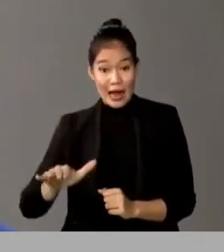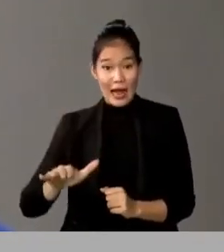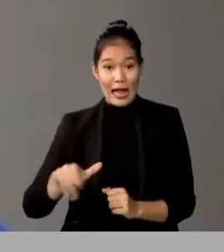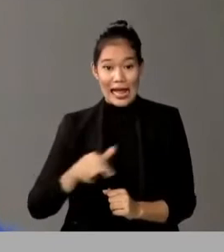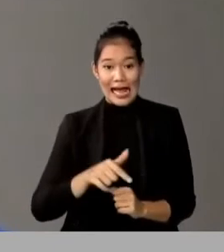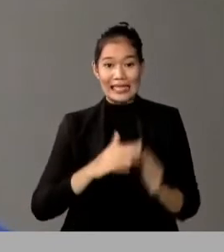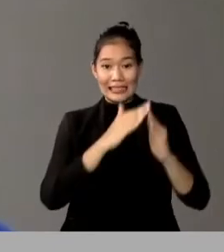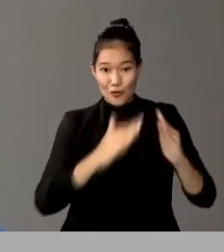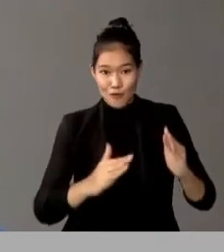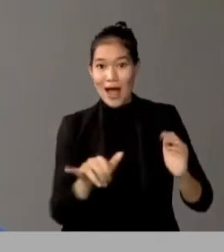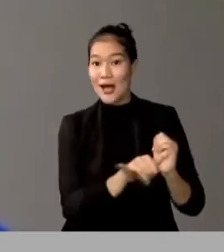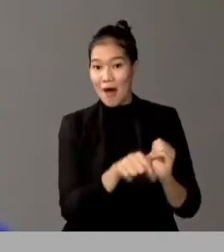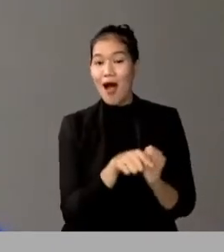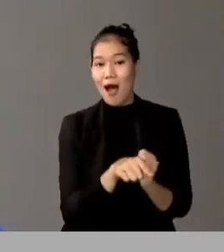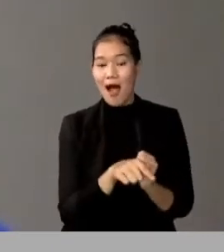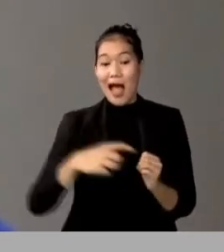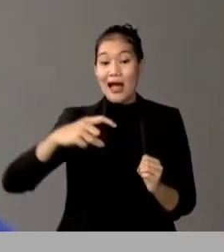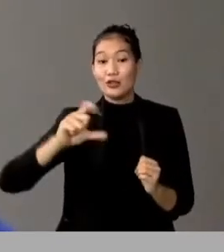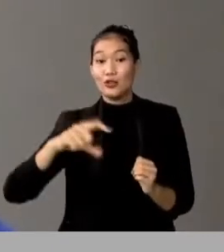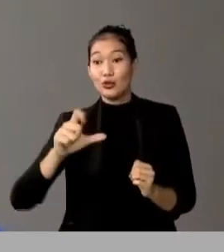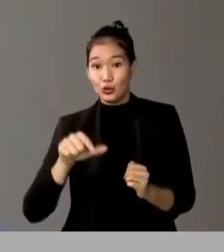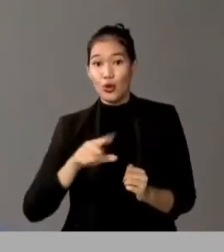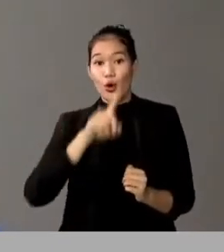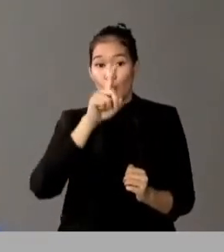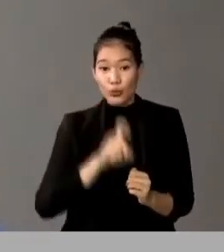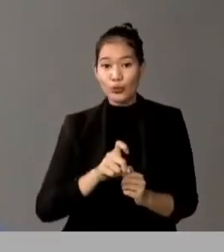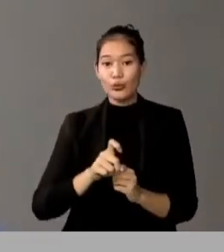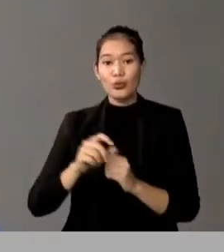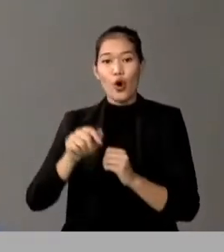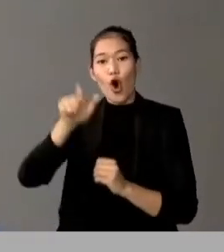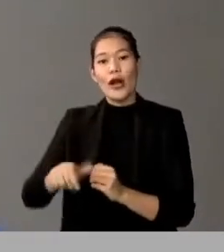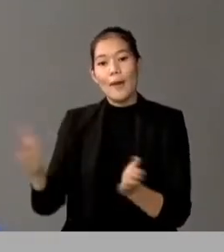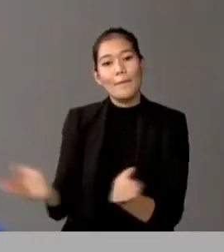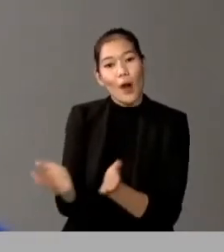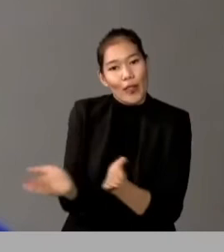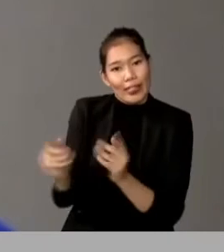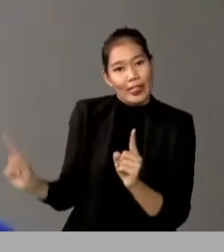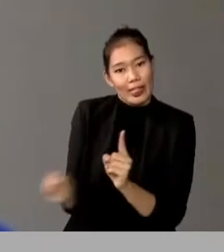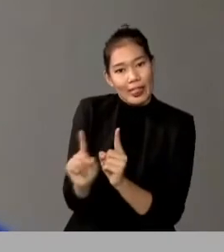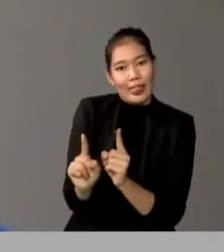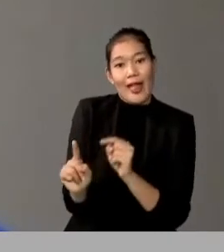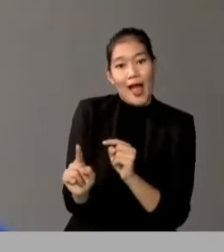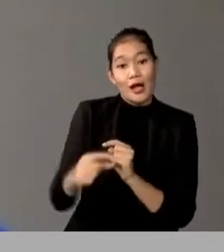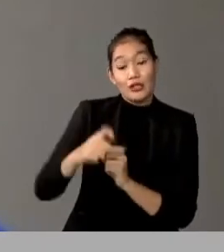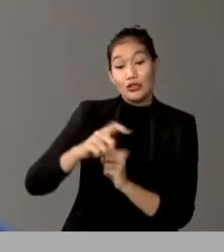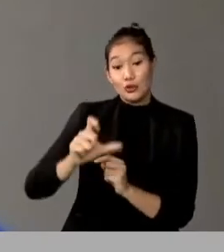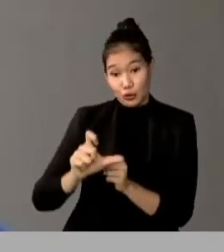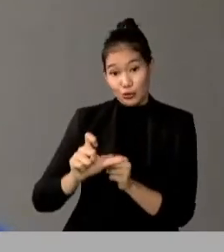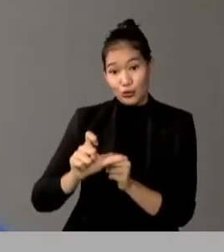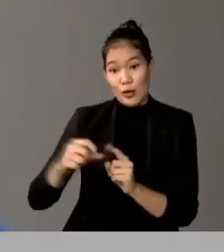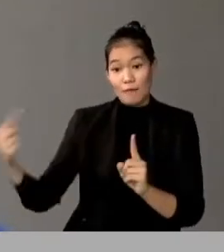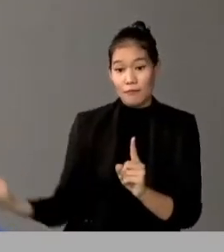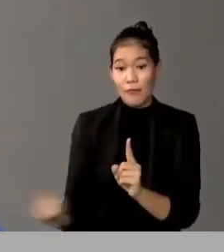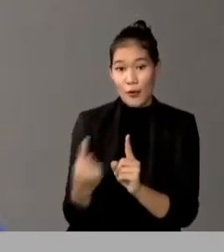tinggal disitu ya kemudian cucu ini butuh babysitter ya Nah itu terjadi itu ternyata